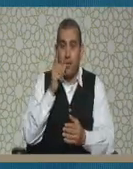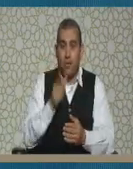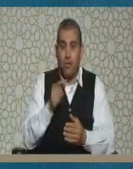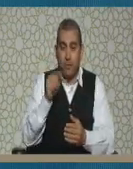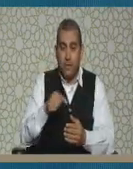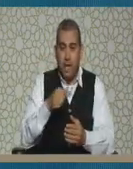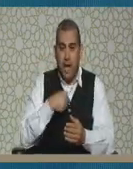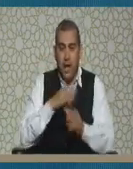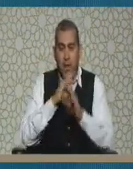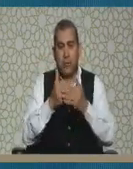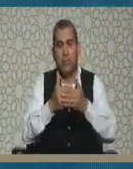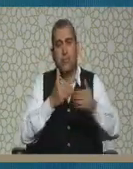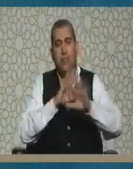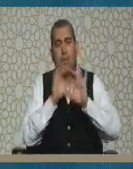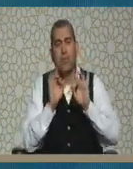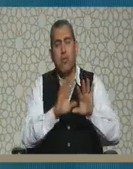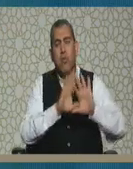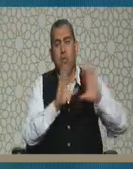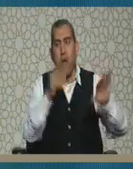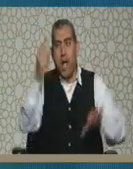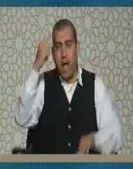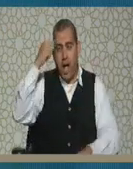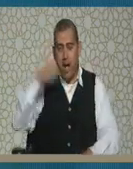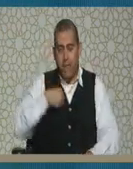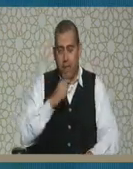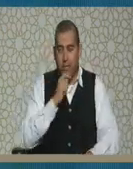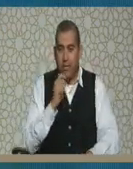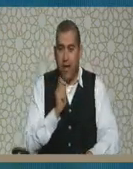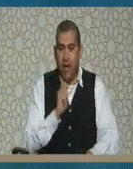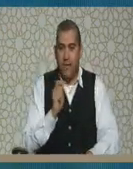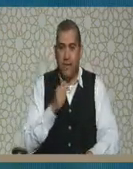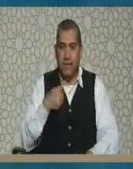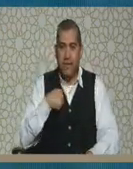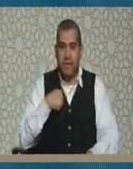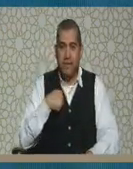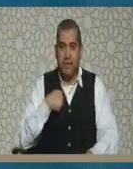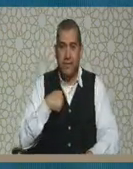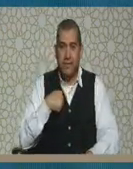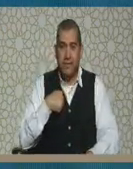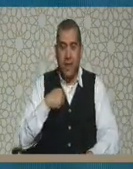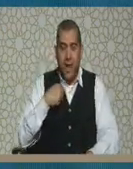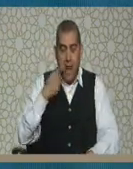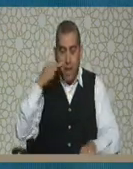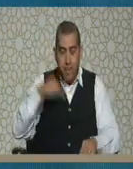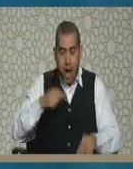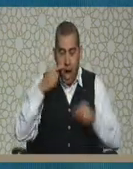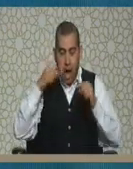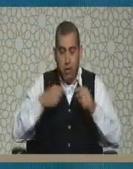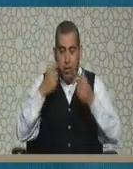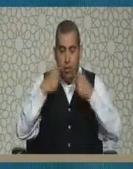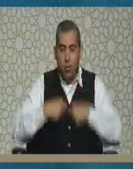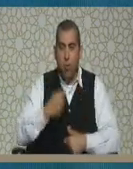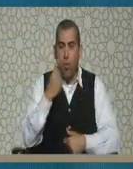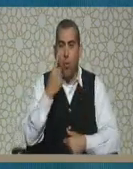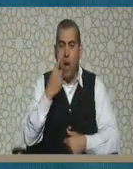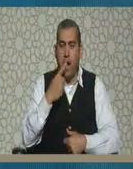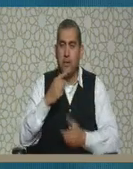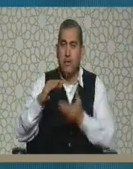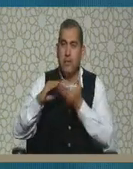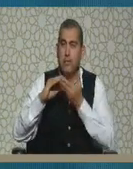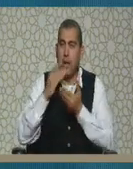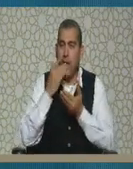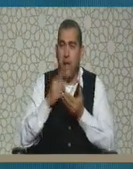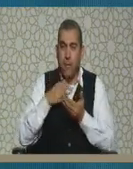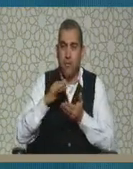جهدي وانت تعرف ضعفي ومتى عشت وحدي بلا مددك يا